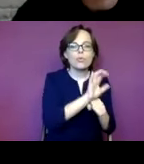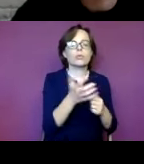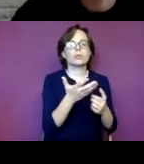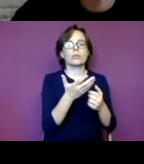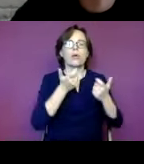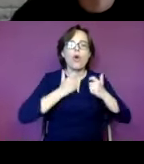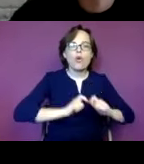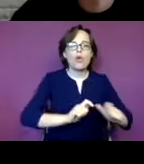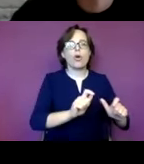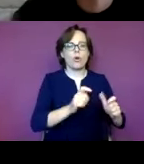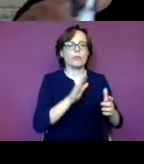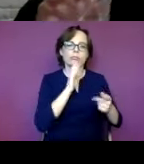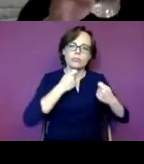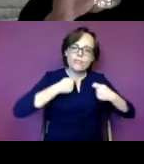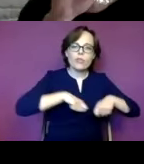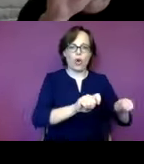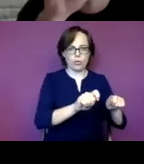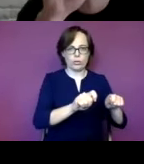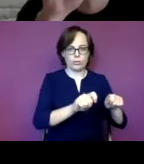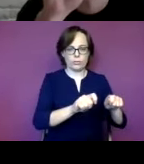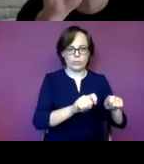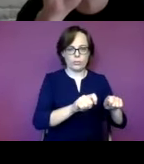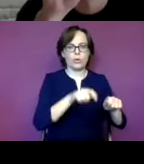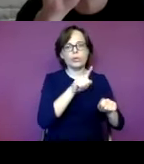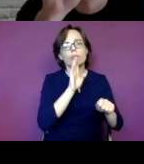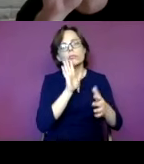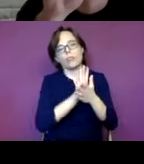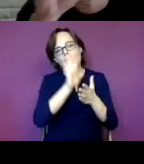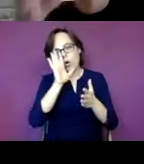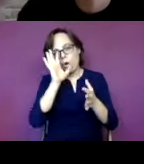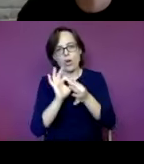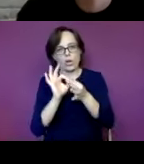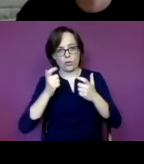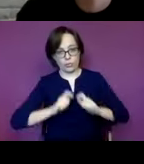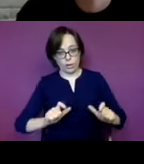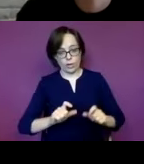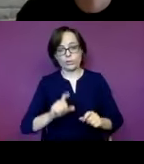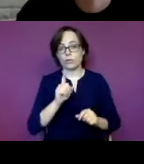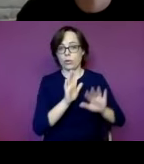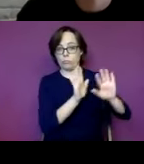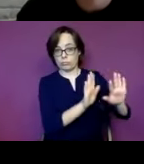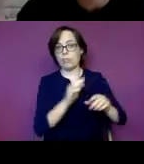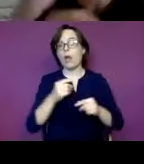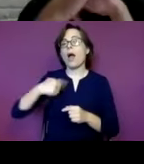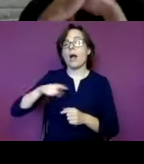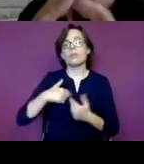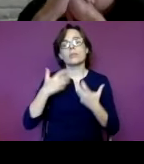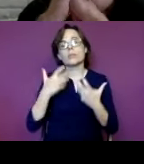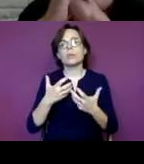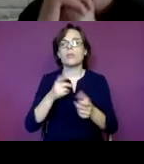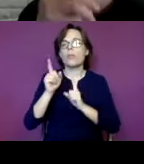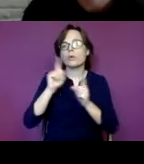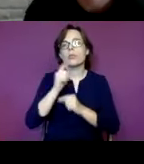z takimi tematami, które zazwyczaj z wsią kojarzymy, o tyle my chcieliśmy porozmawiać o wsi